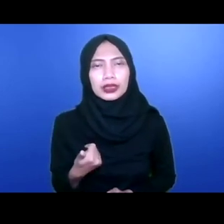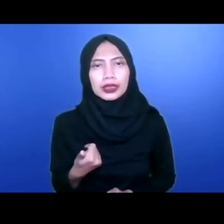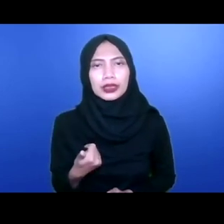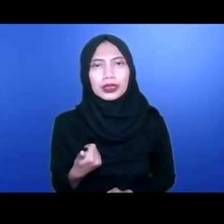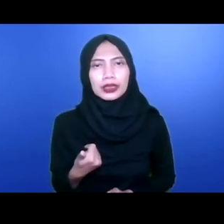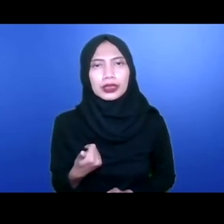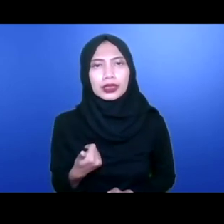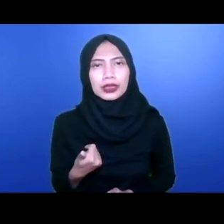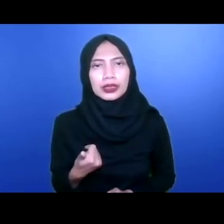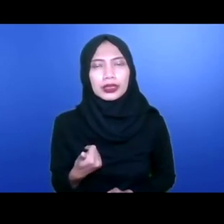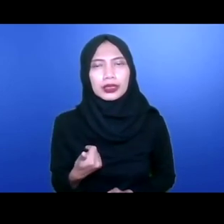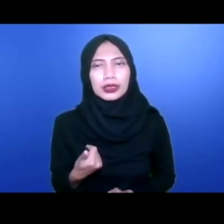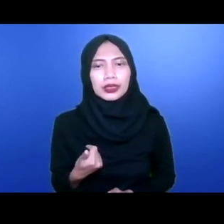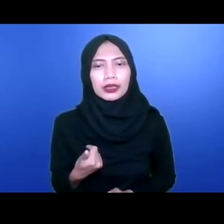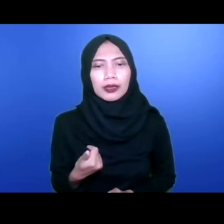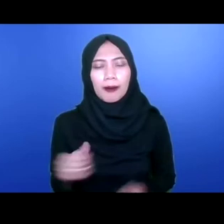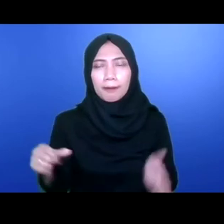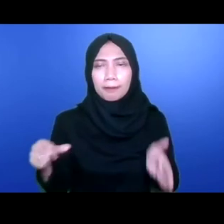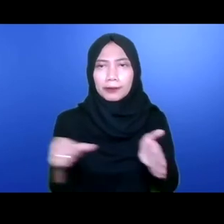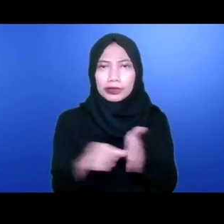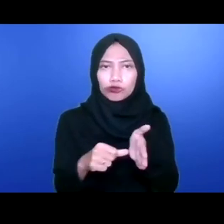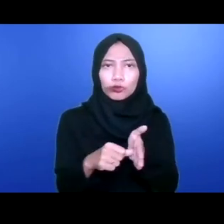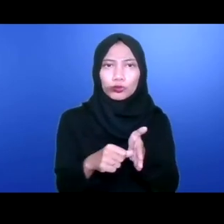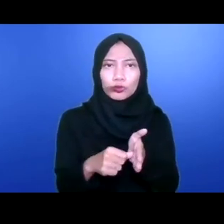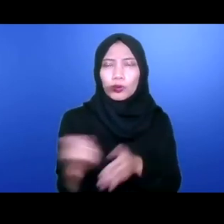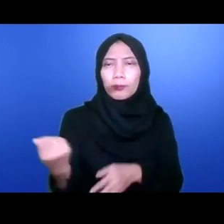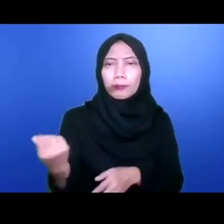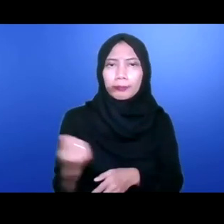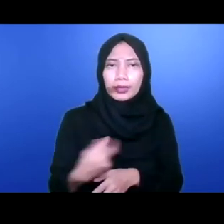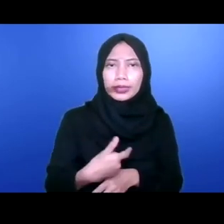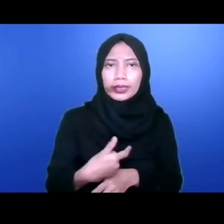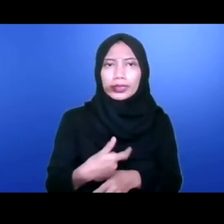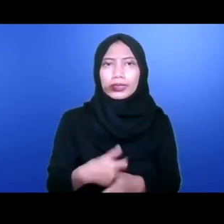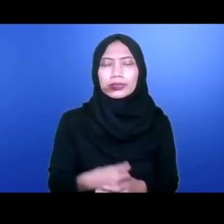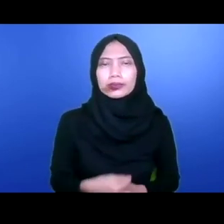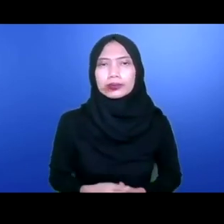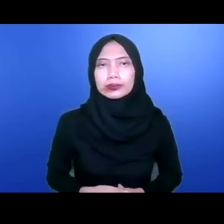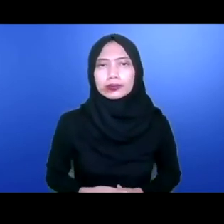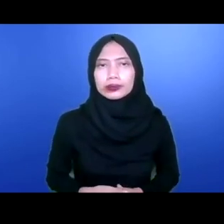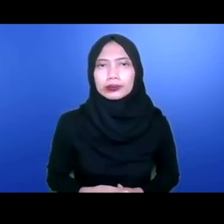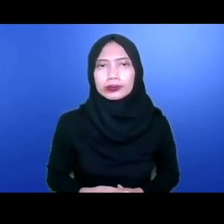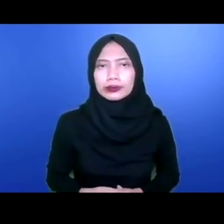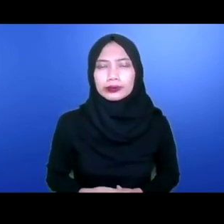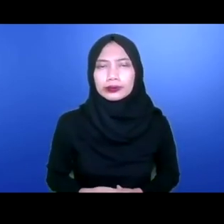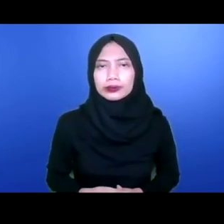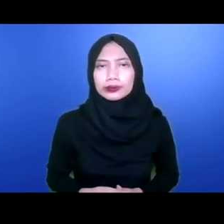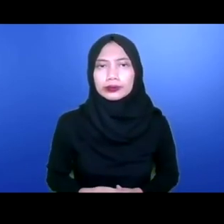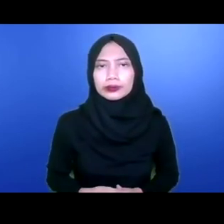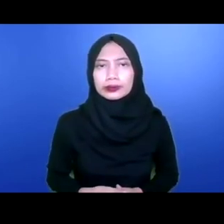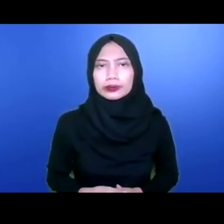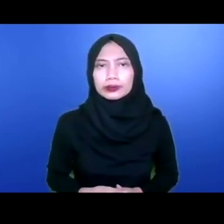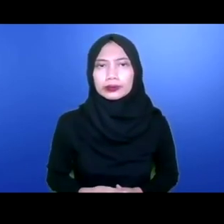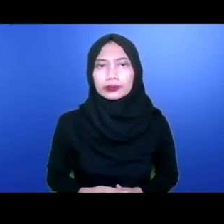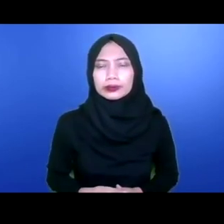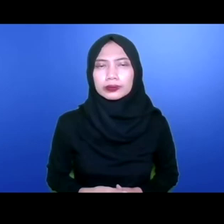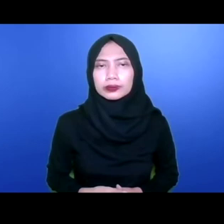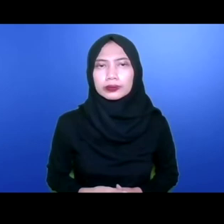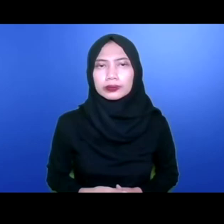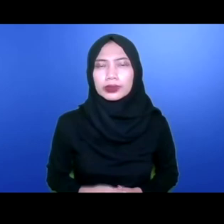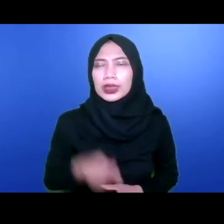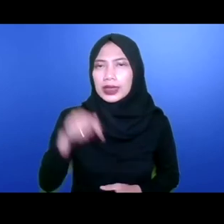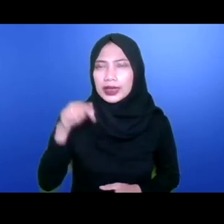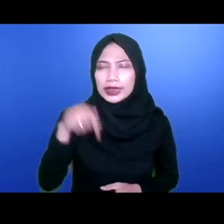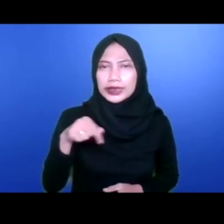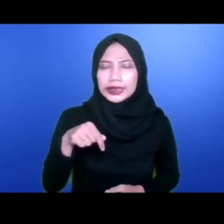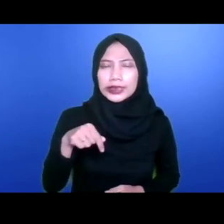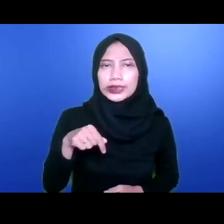keluarkanlah fee sedikit seperti yang dilakukan di India. Tapi ketika ini insentif kita bisa lakukan, ini beberapa di